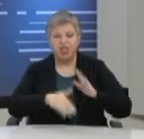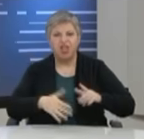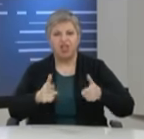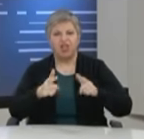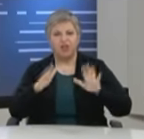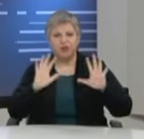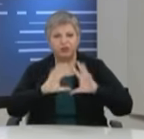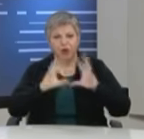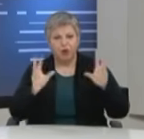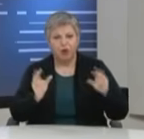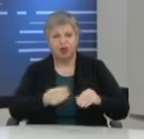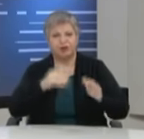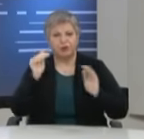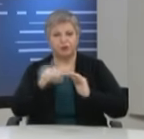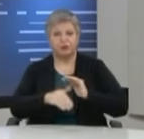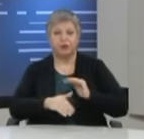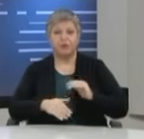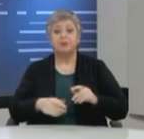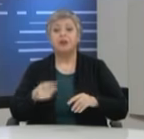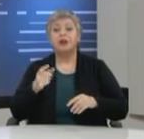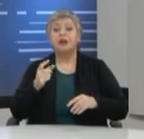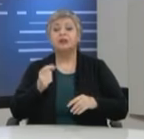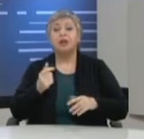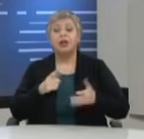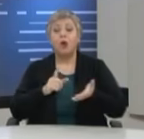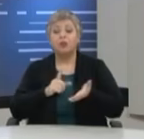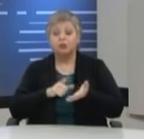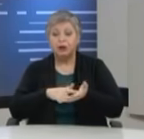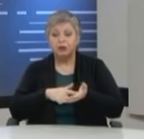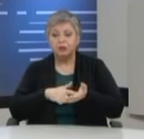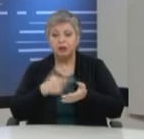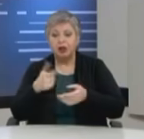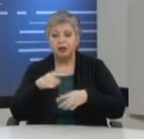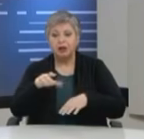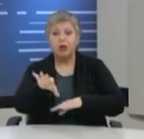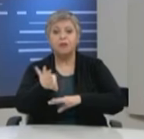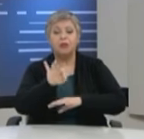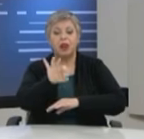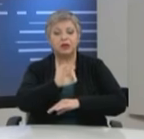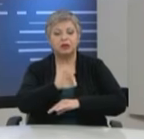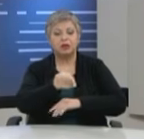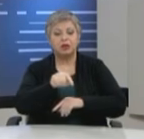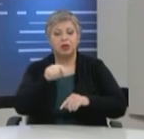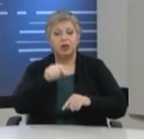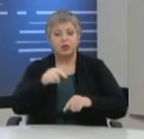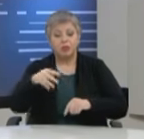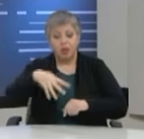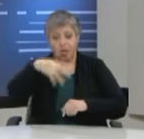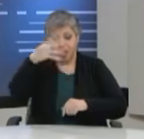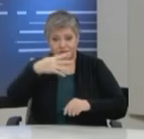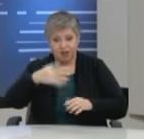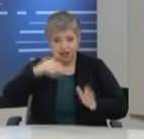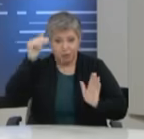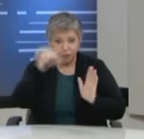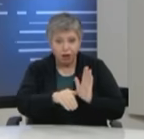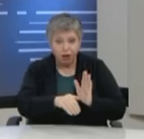όμως, όλοι θα διαλέξετε με ποιον είστε. Με το ΣΥΡΙΖΑ ή με το, και τον Εθνικό Κατήφορο των